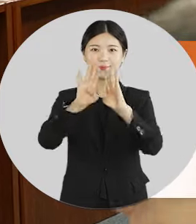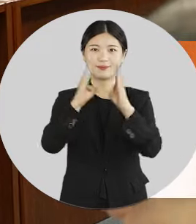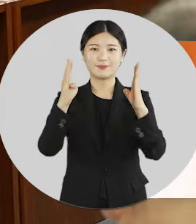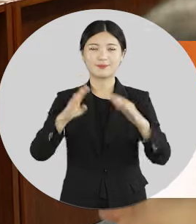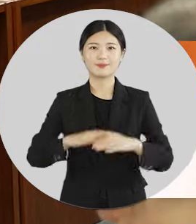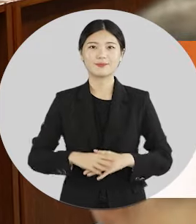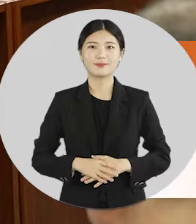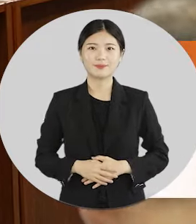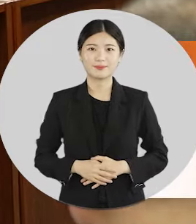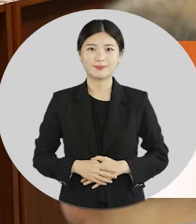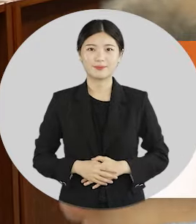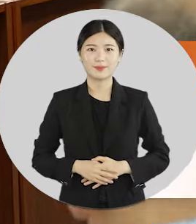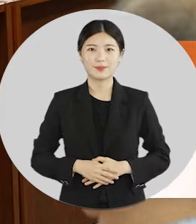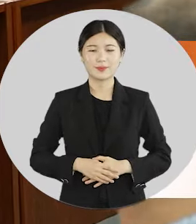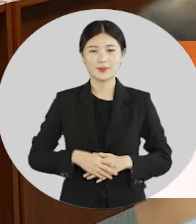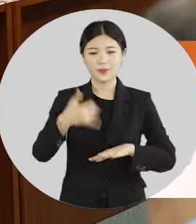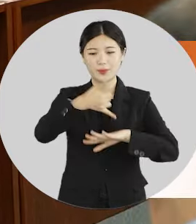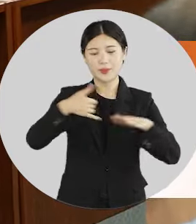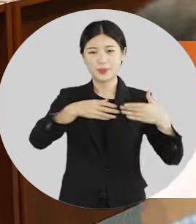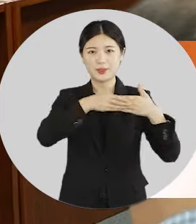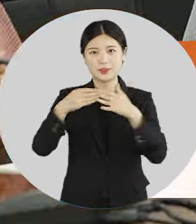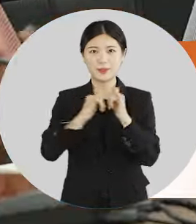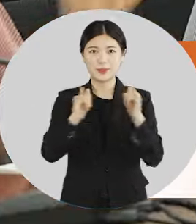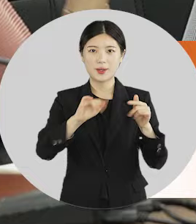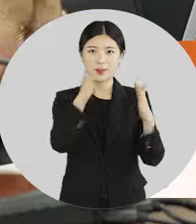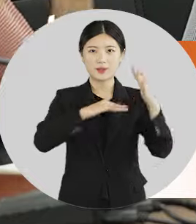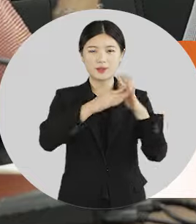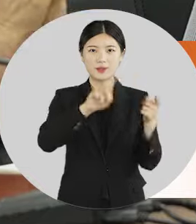행사는 한국농촌지도자 공주시연합회,